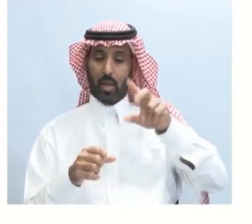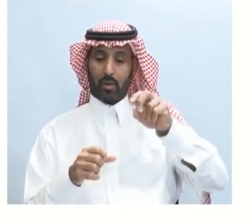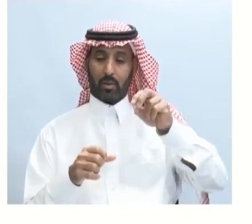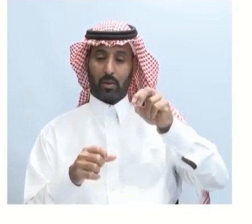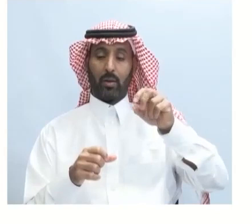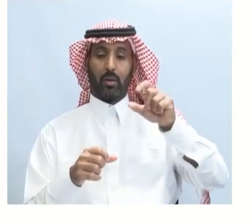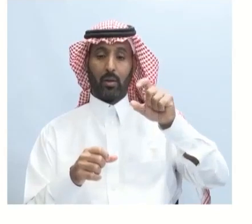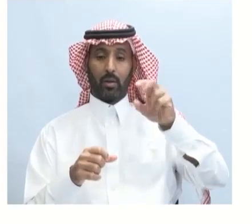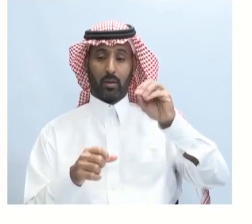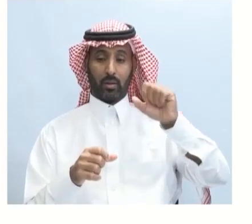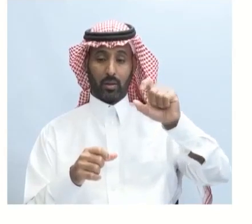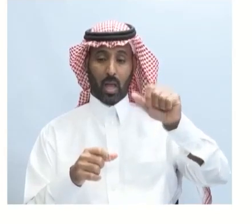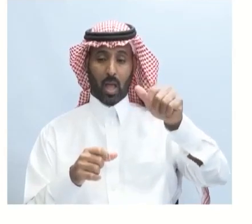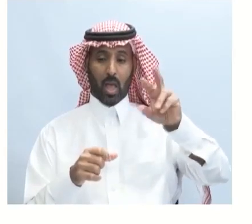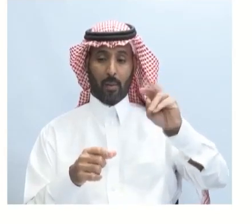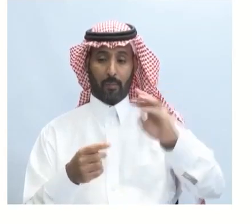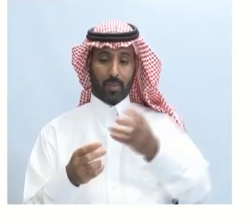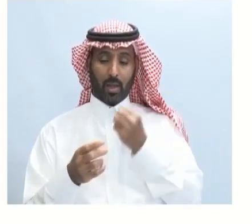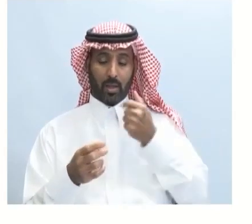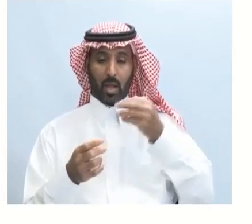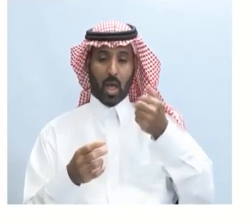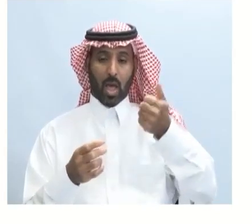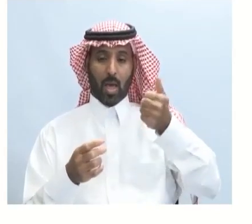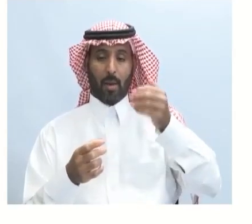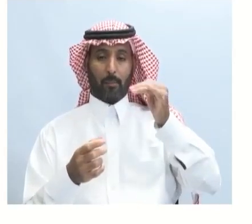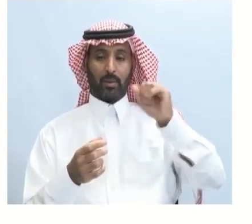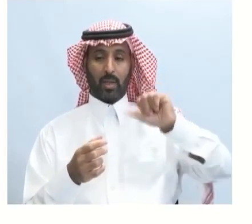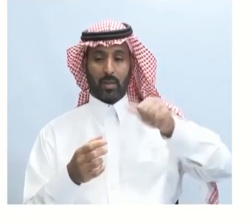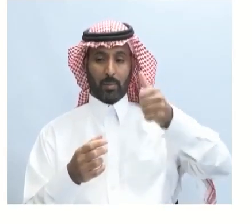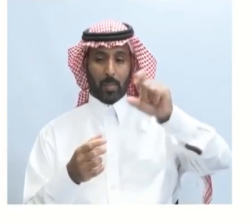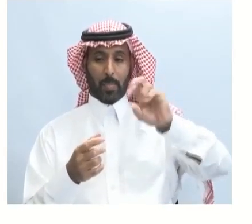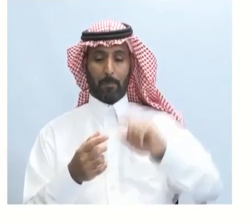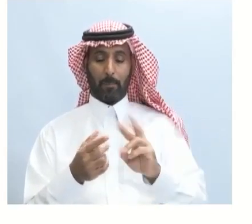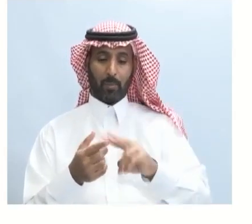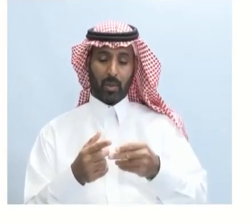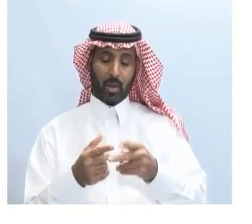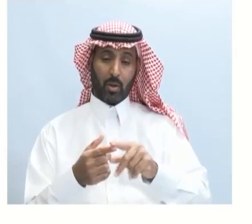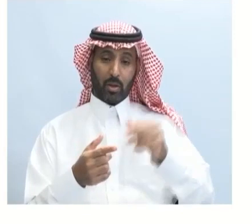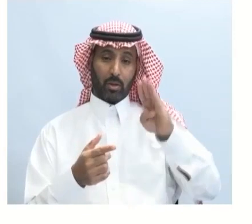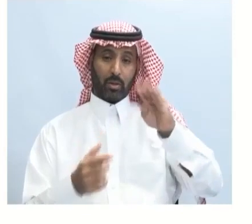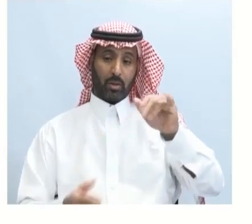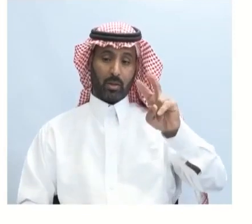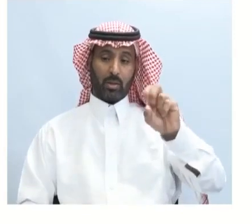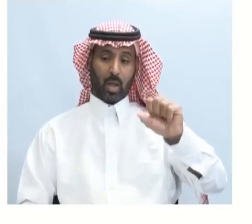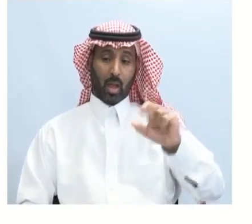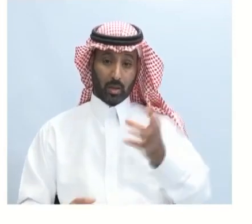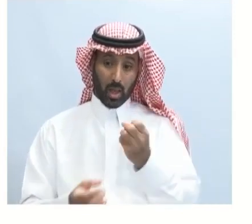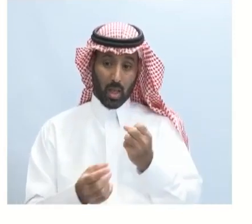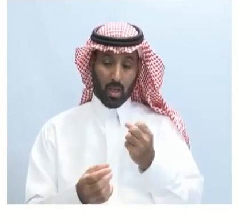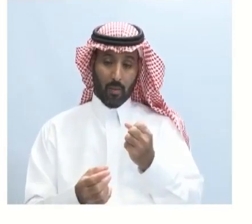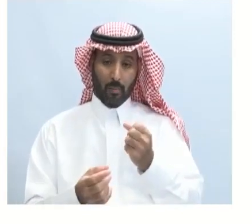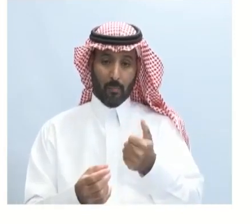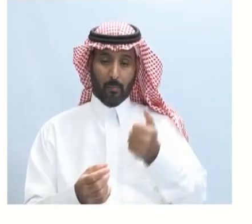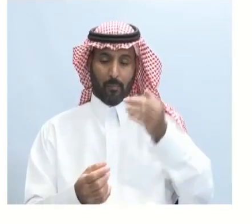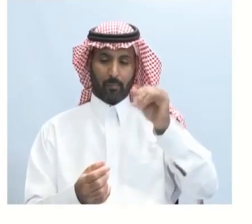احماض ماذا عن عندما اكون كيتون هل ستعطيني ايضا احماض اذا عند اثنين كحول